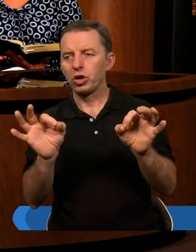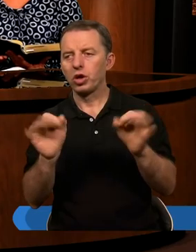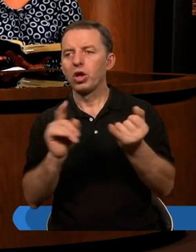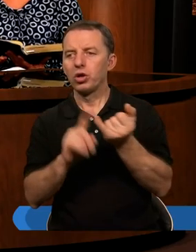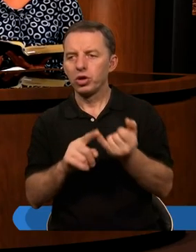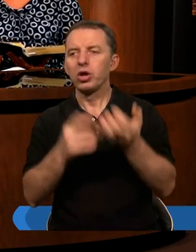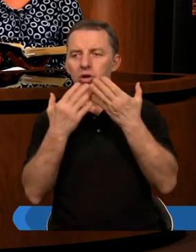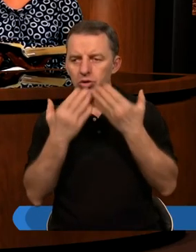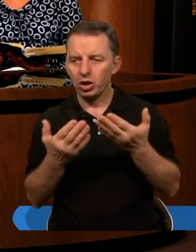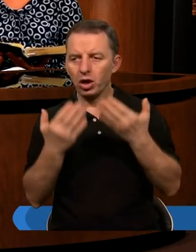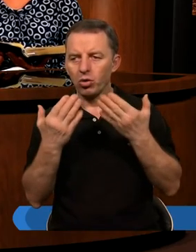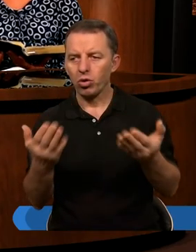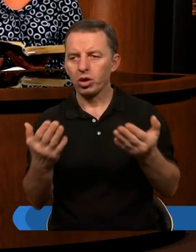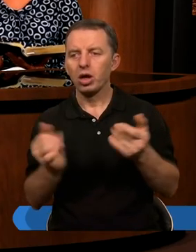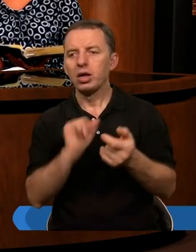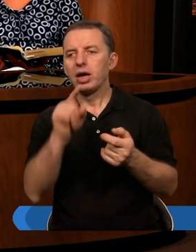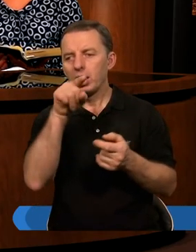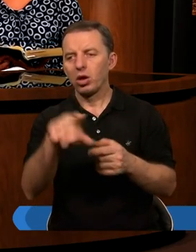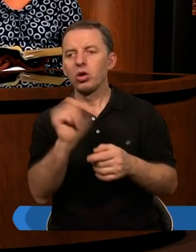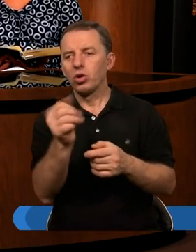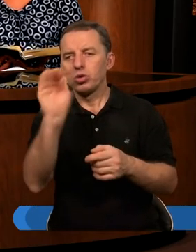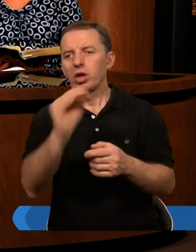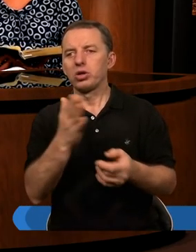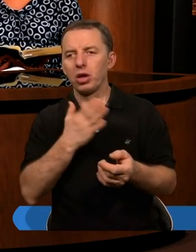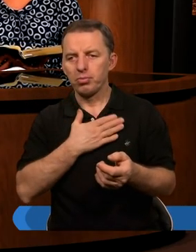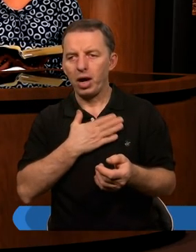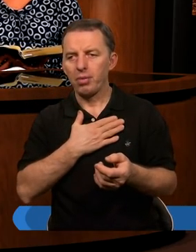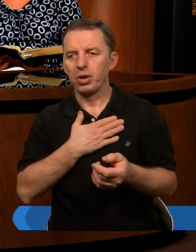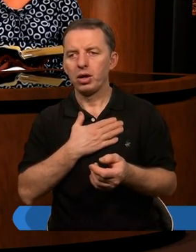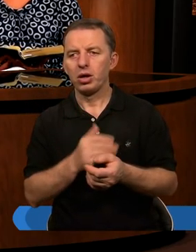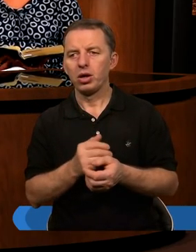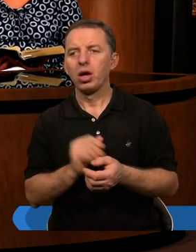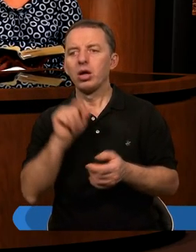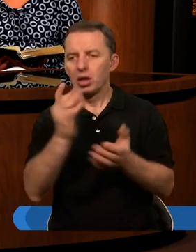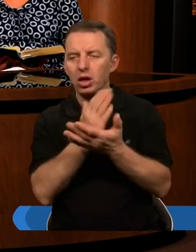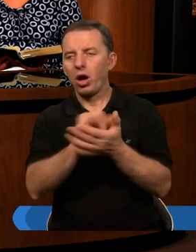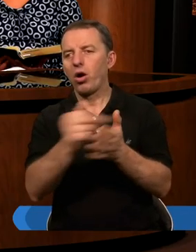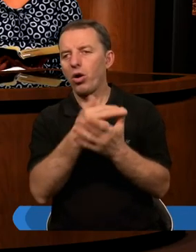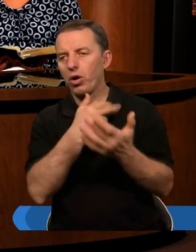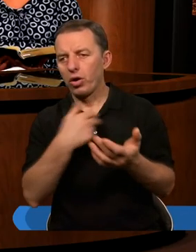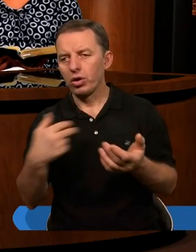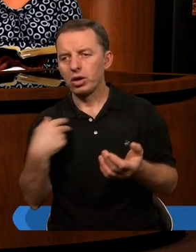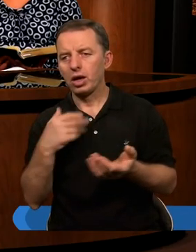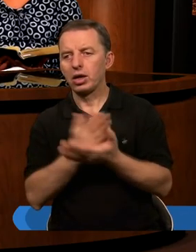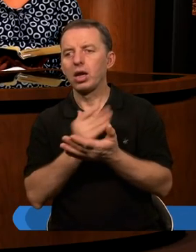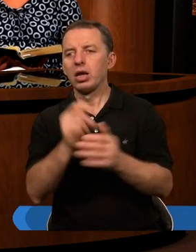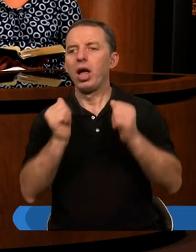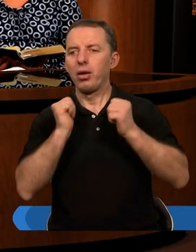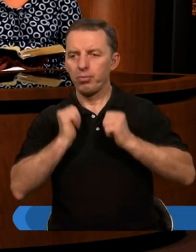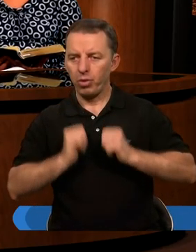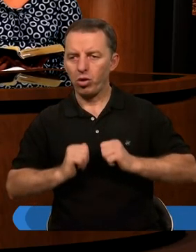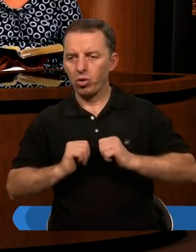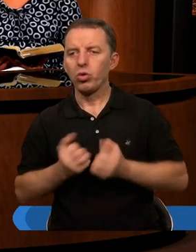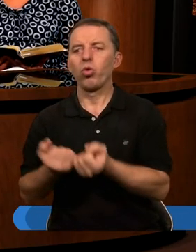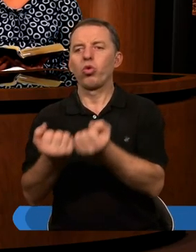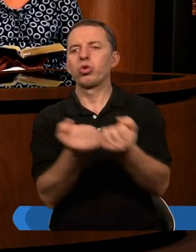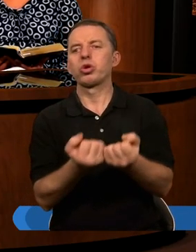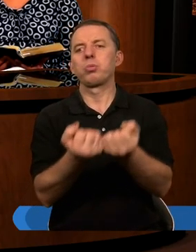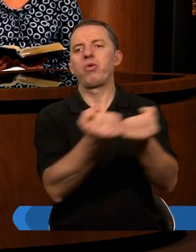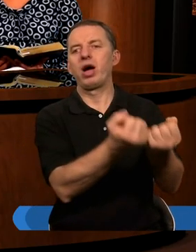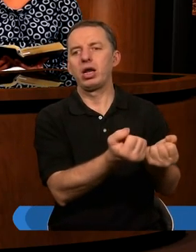i dziękujmy za to, co jeszcze mamy. Tak i o ile to od nas zależy właśnie, żebyśmy ten pokój utrzymywali.